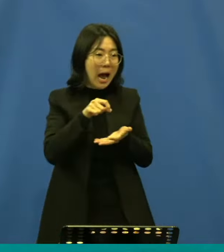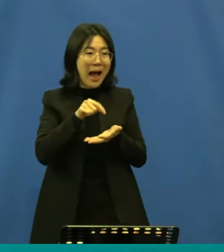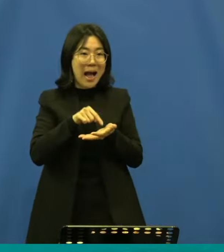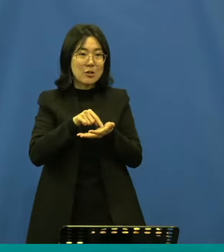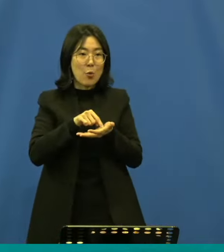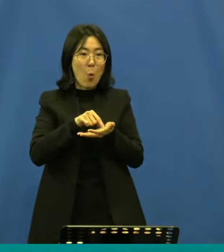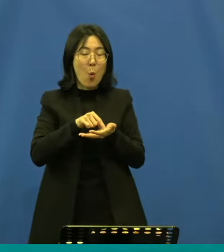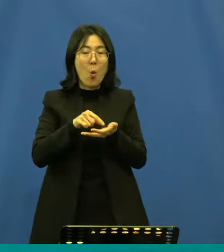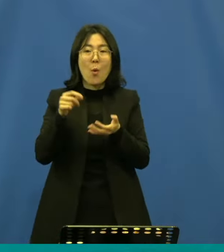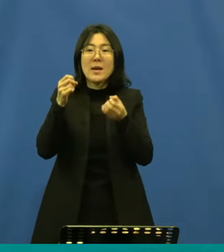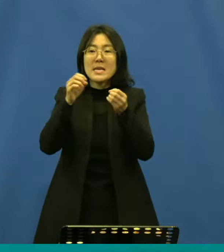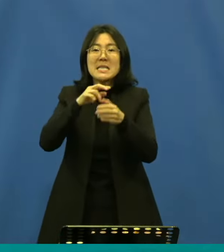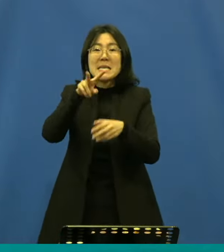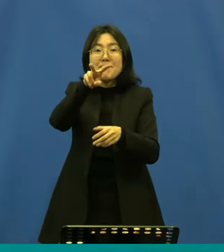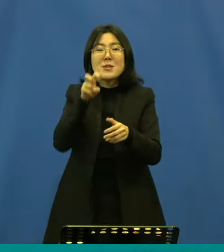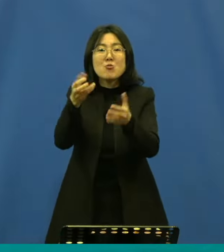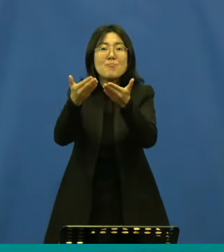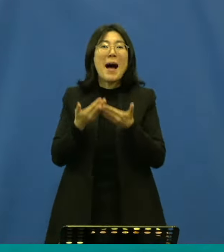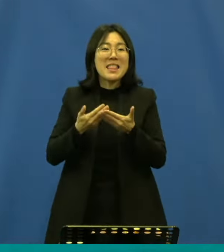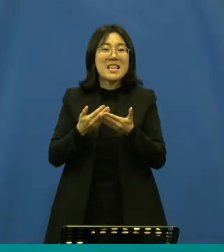용기라는 책입니다.